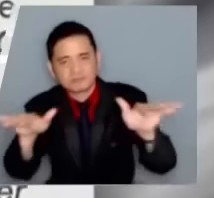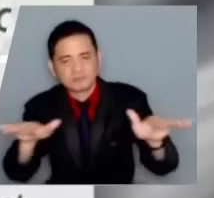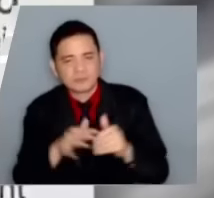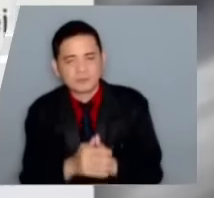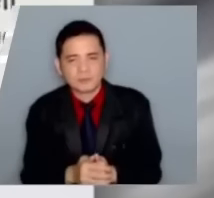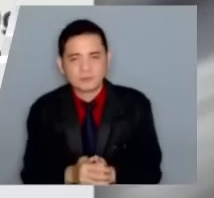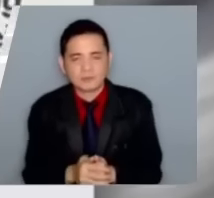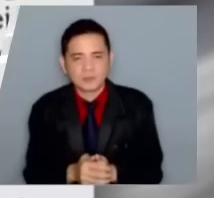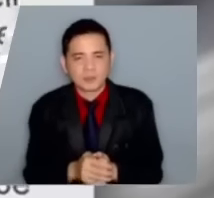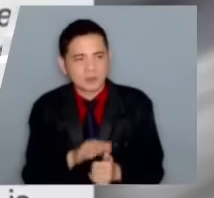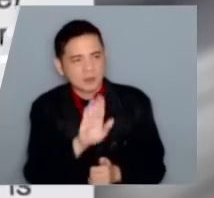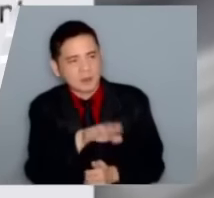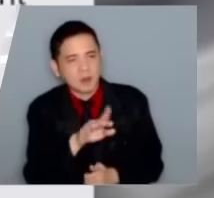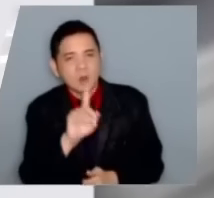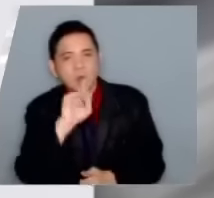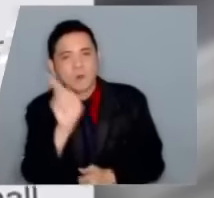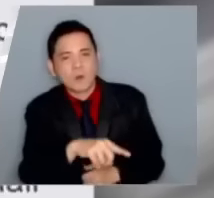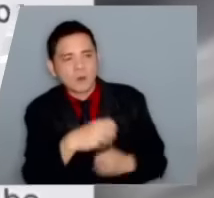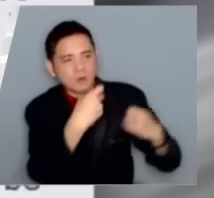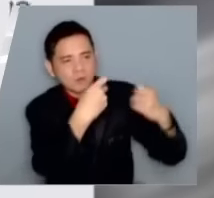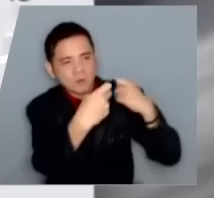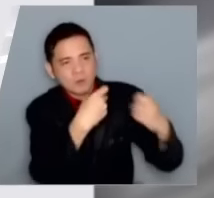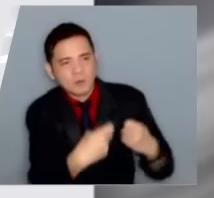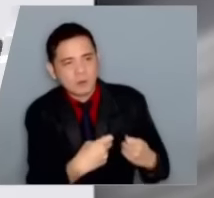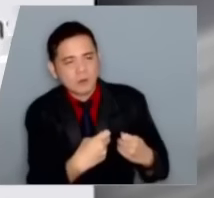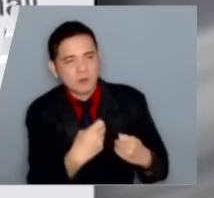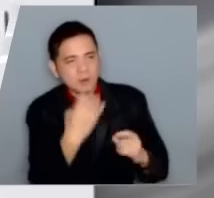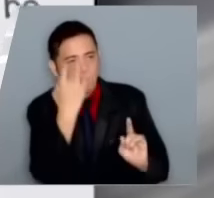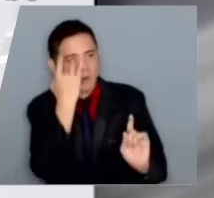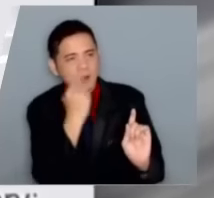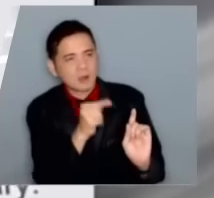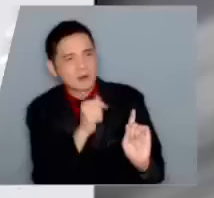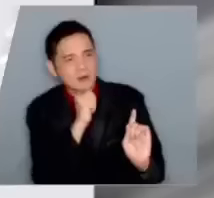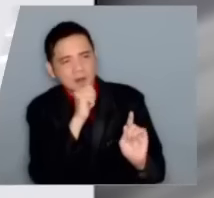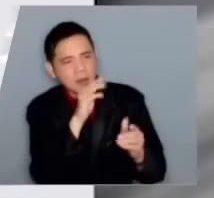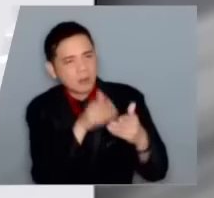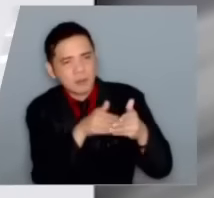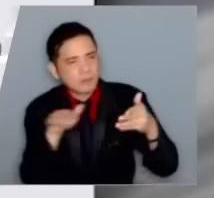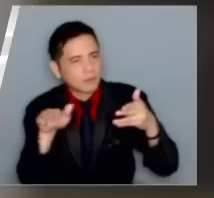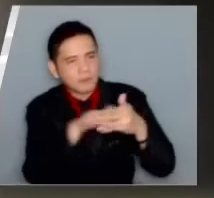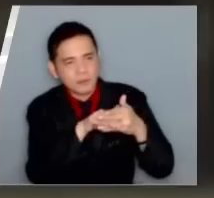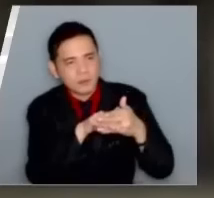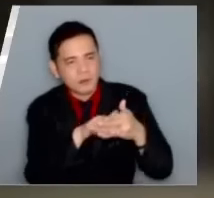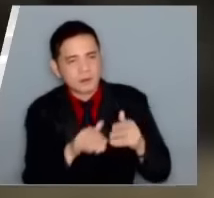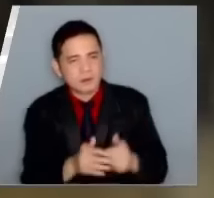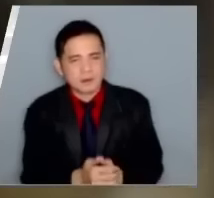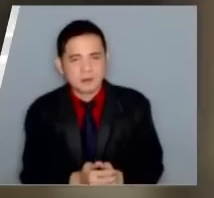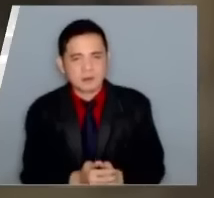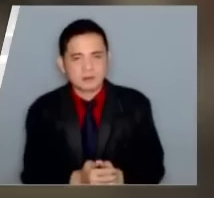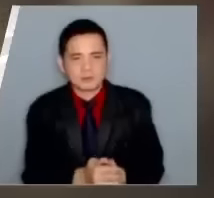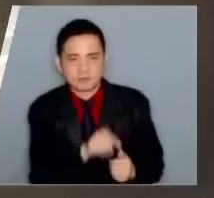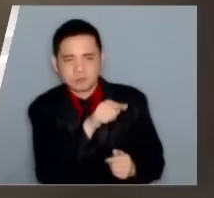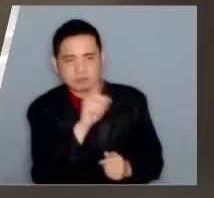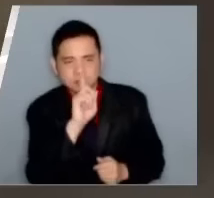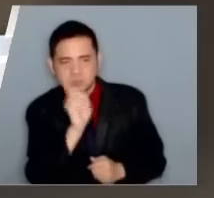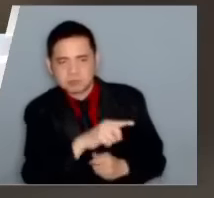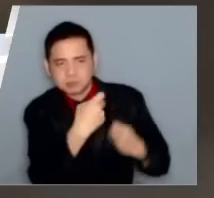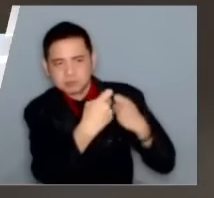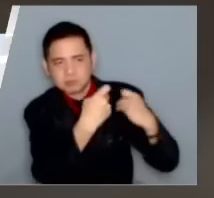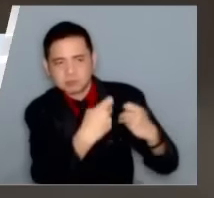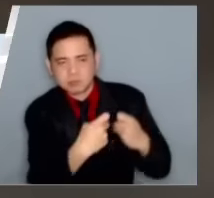may-ari ng mga sasakyan kung bakit hindi sila dapat kasuhan ng reklamong pag-hire ng mga reckless na driver. At ang mga driver naman